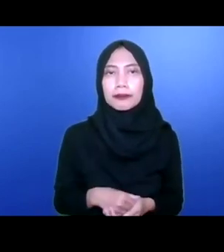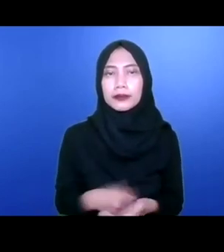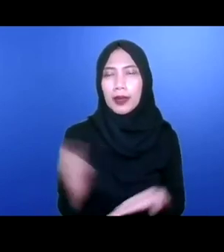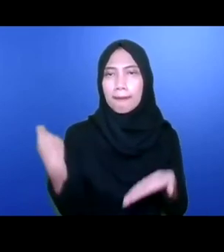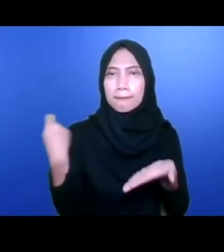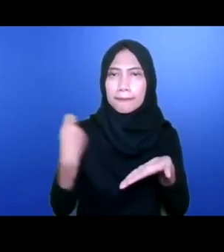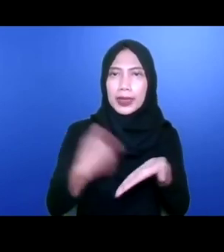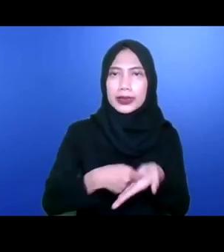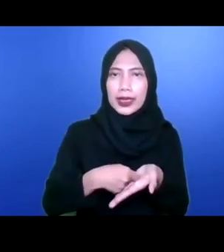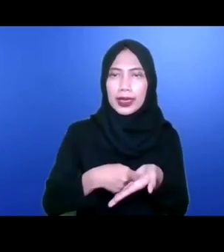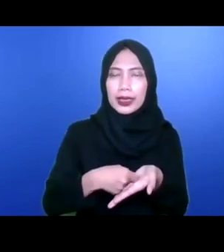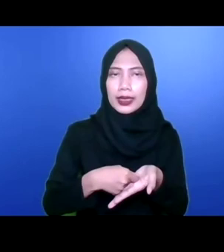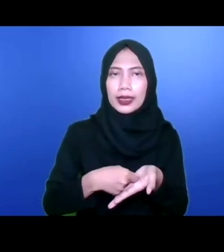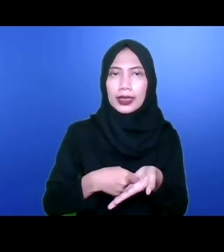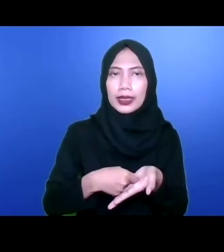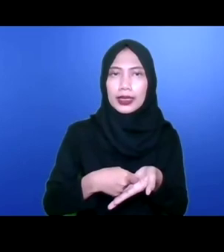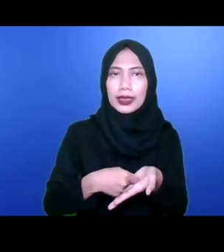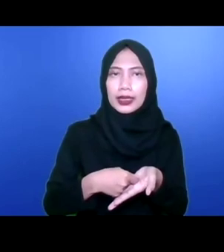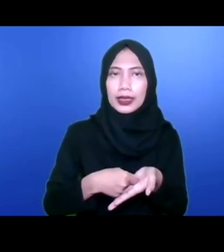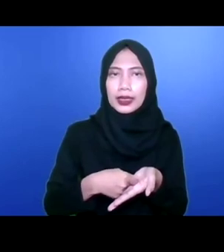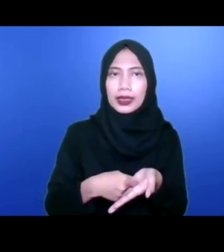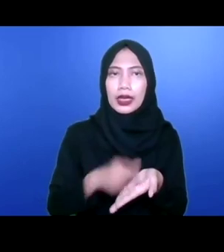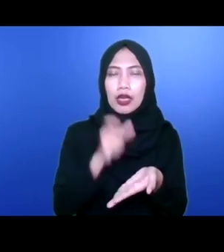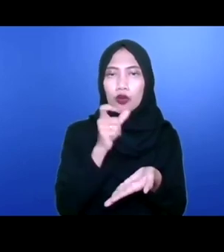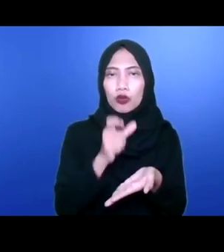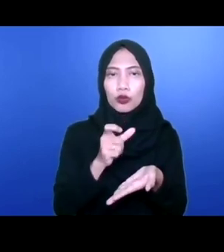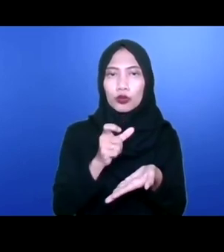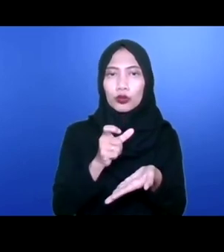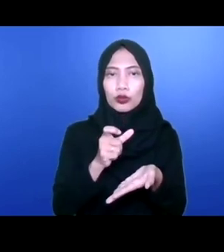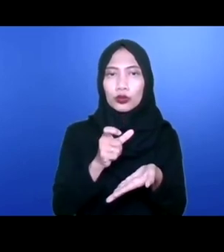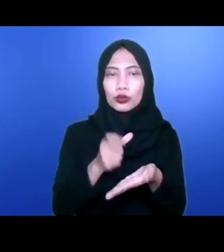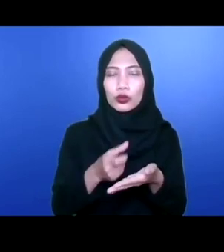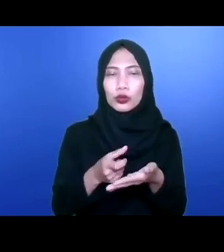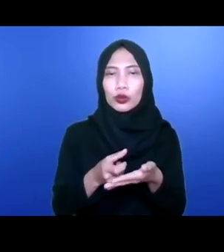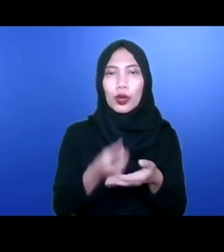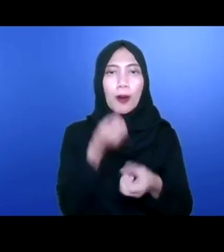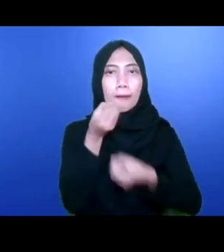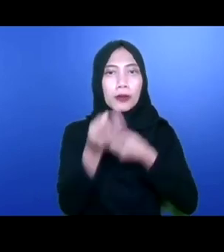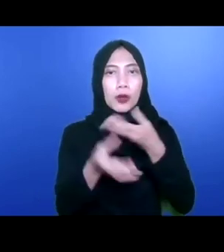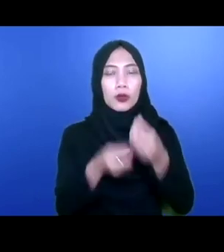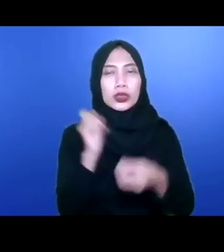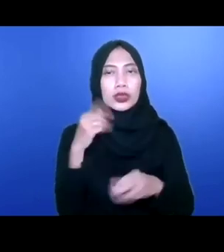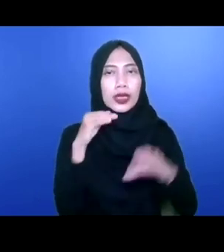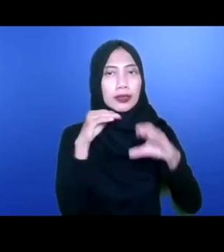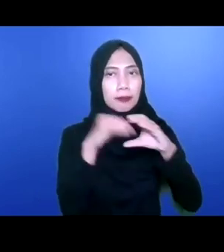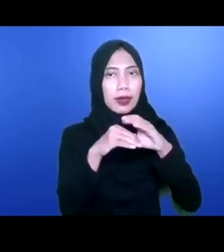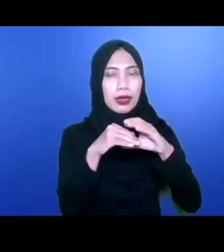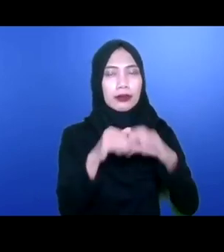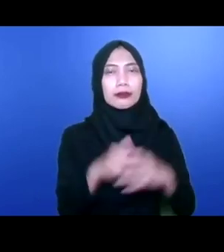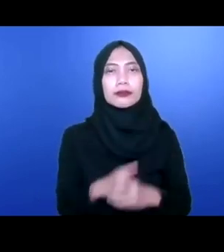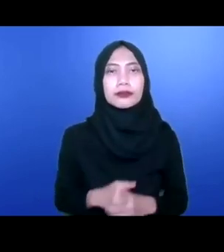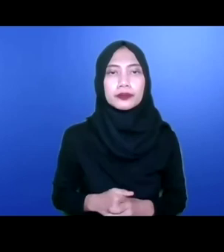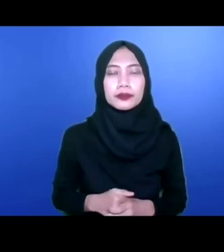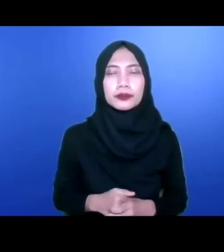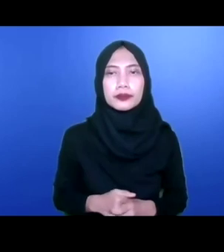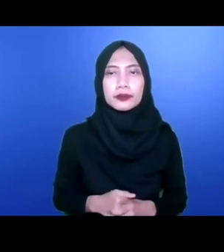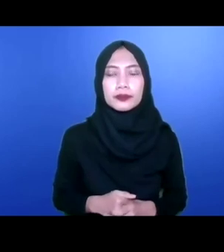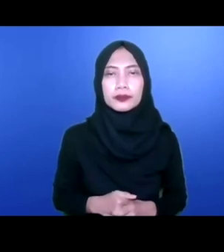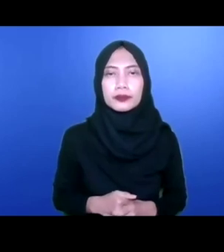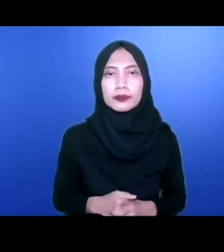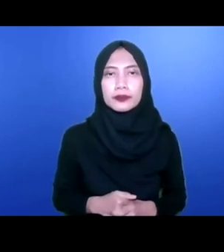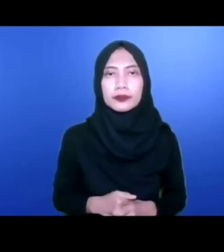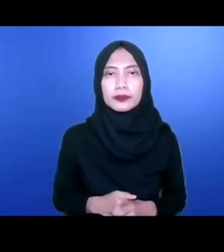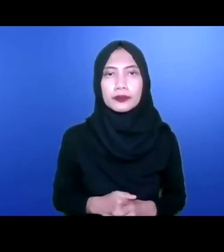atau bea lah, retribusi untuk papan nama itu. Sudah lumayan. Nah, kemudian dengan BPNT juga bisa